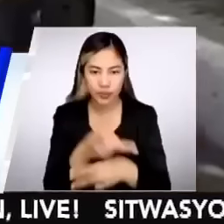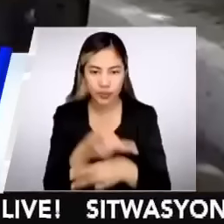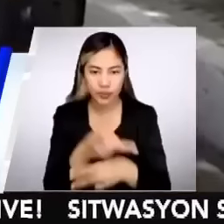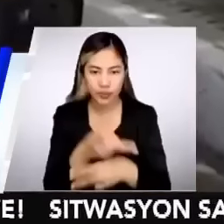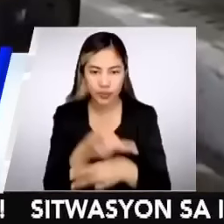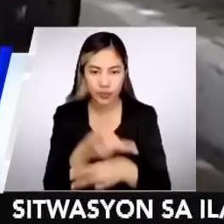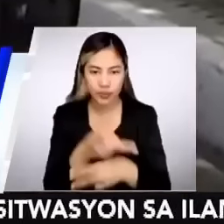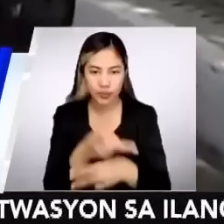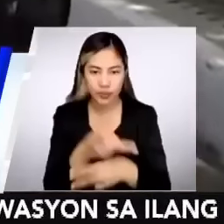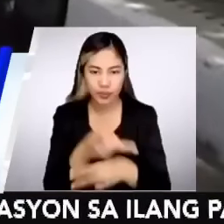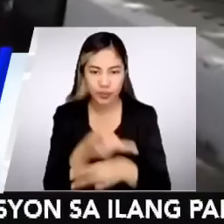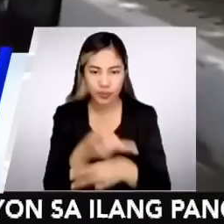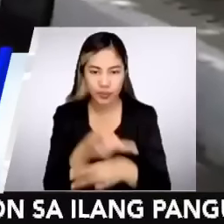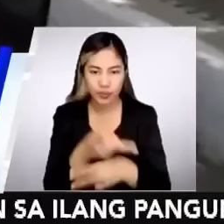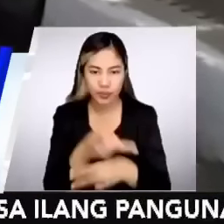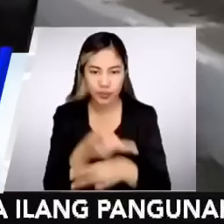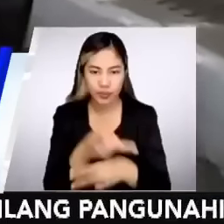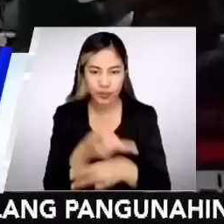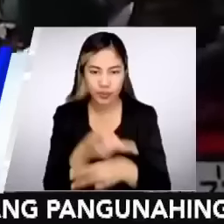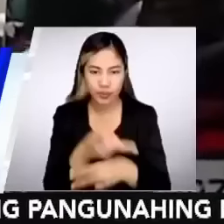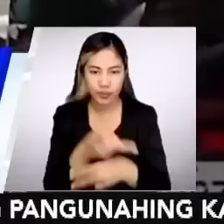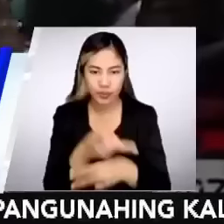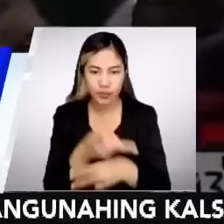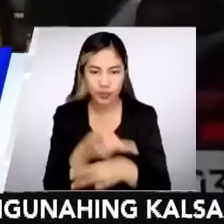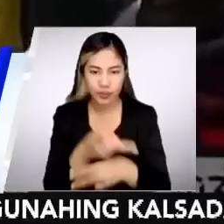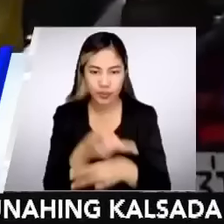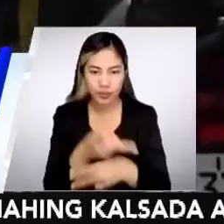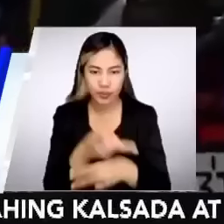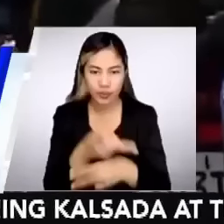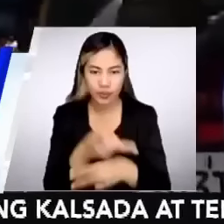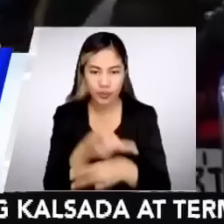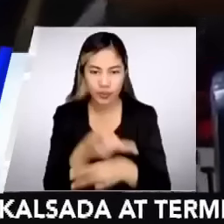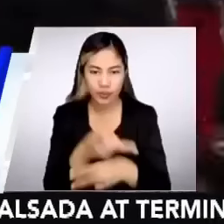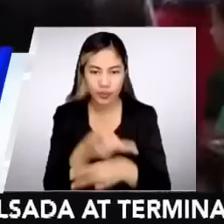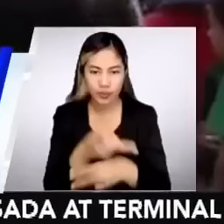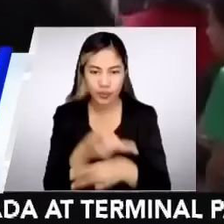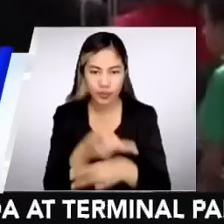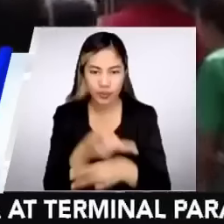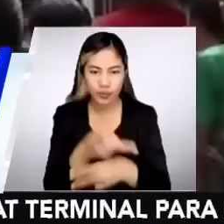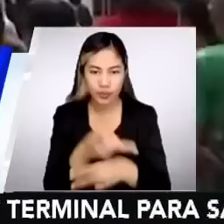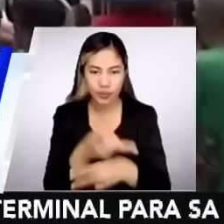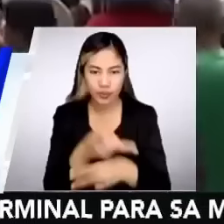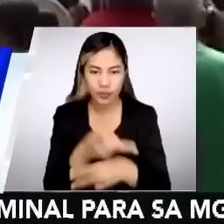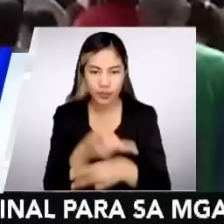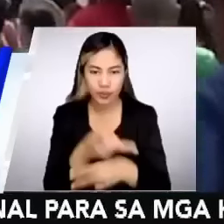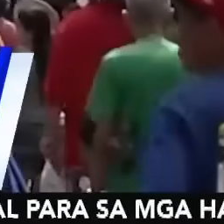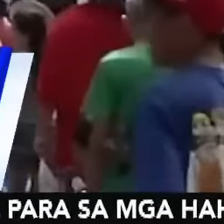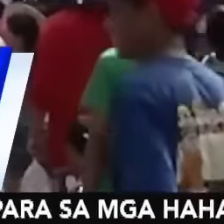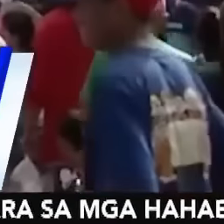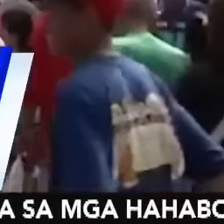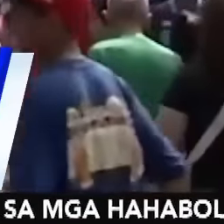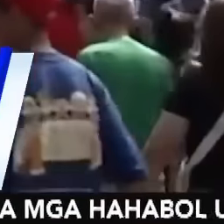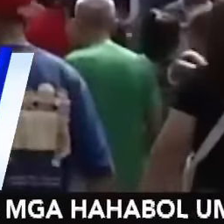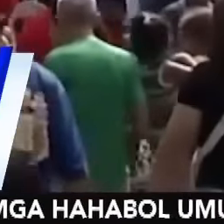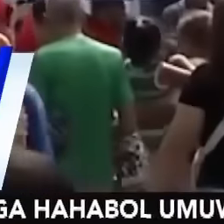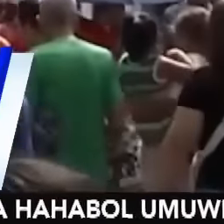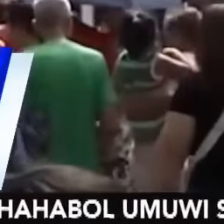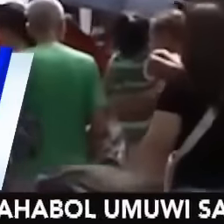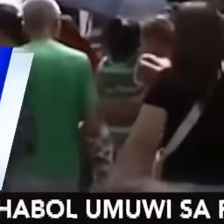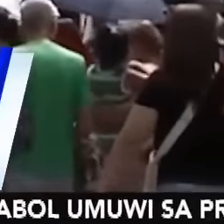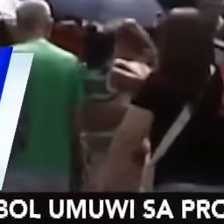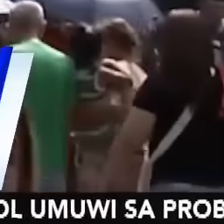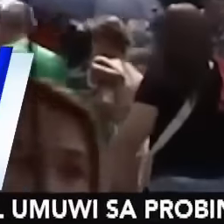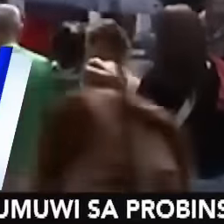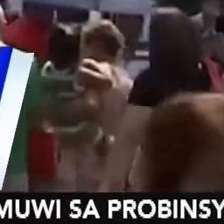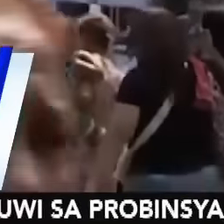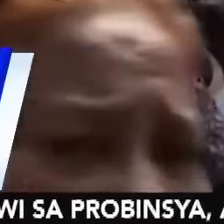pumapasok dito sa main entrance. May nakausap kaming ilang dumalaw na may baong pagkain bukod sa dala nilang bulaklak at mga kandila.